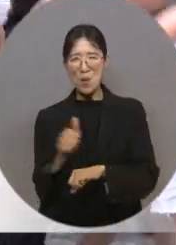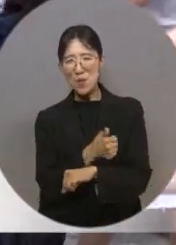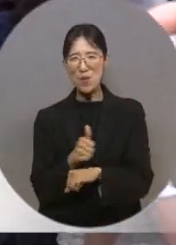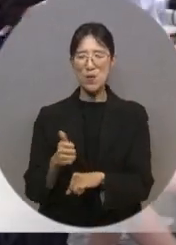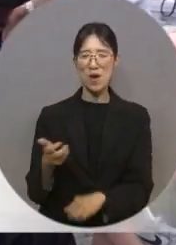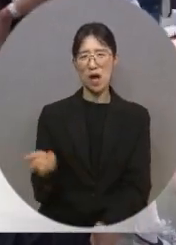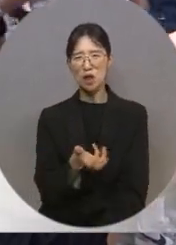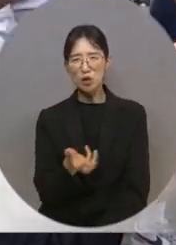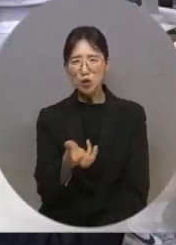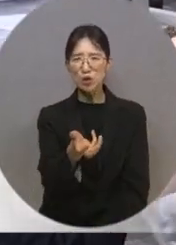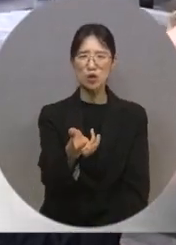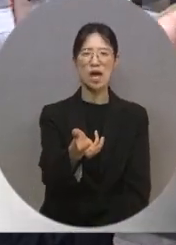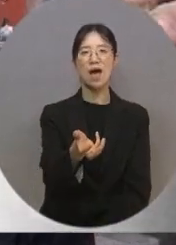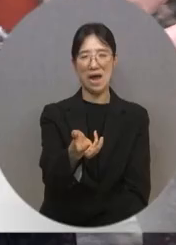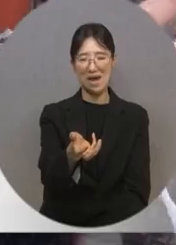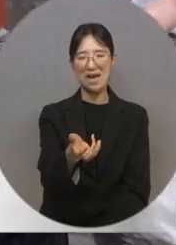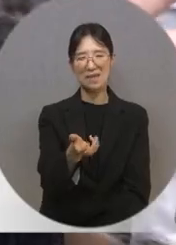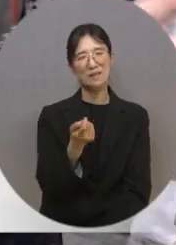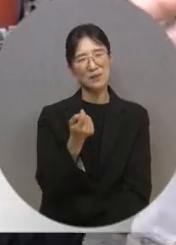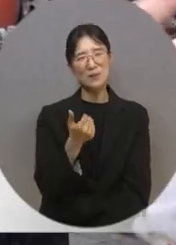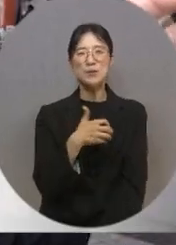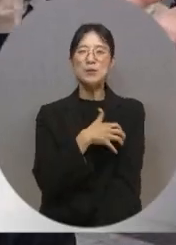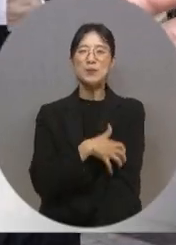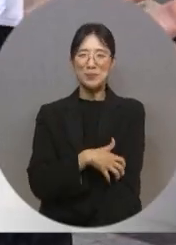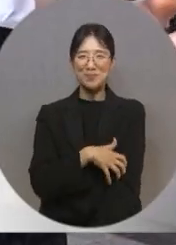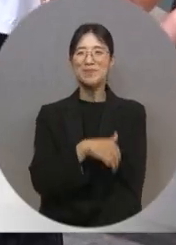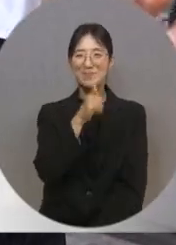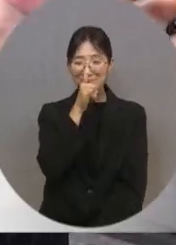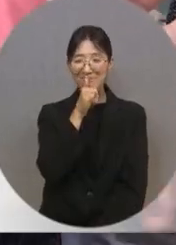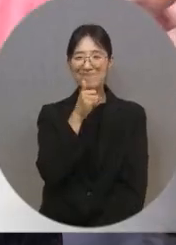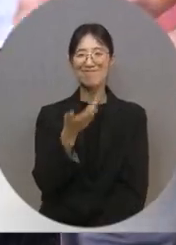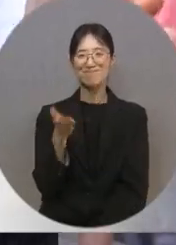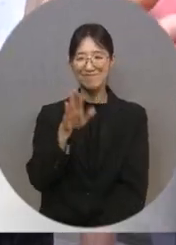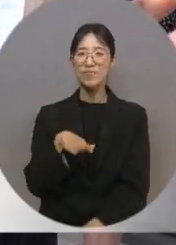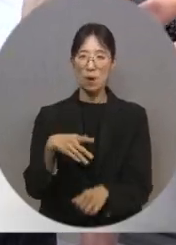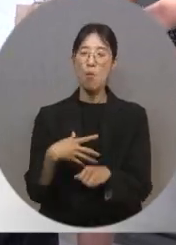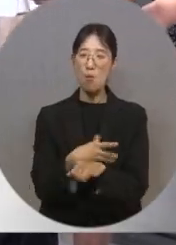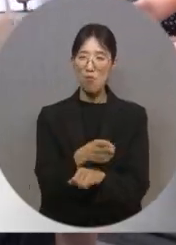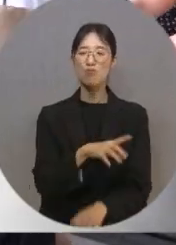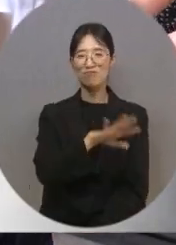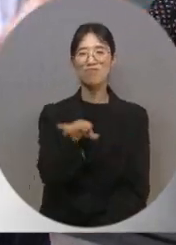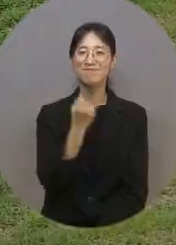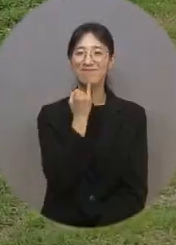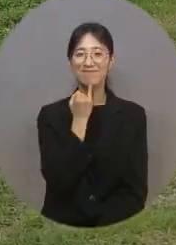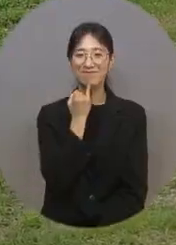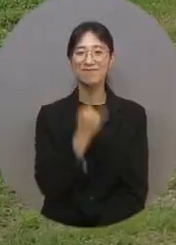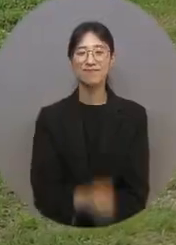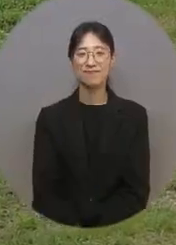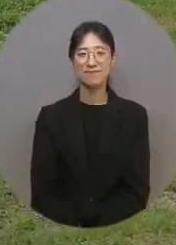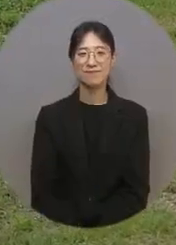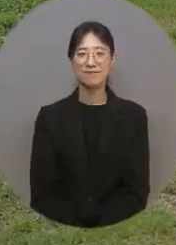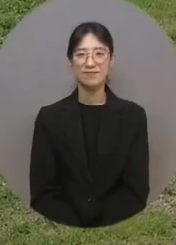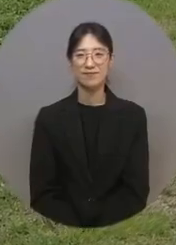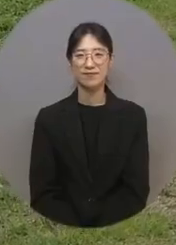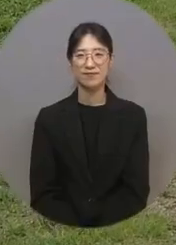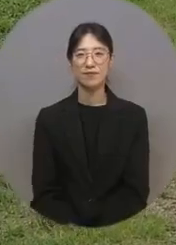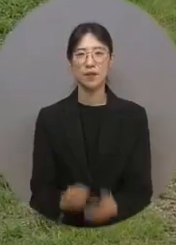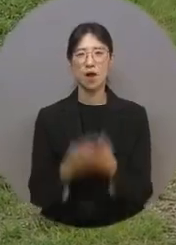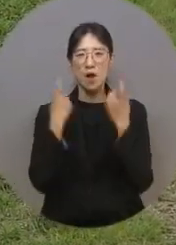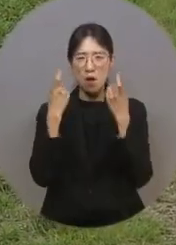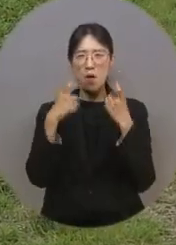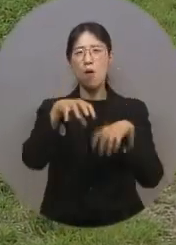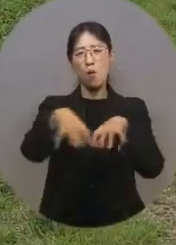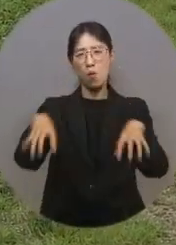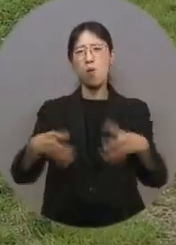움직이는 부분에서 이제 좀 불편한데 그거 말고는 괜찮은 것 같아요. 국내 수많은